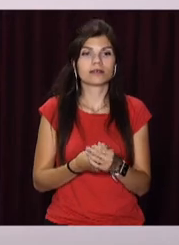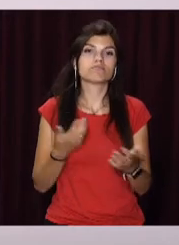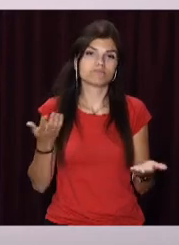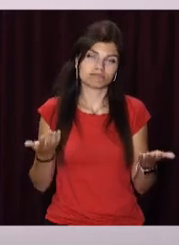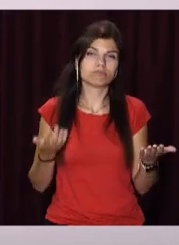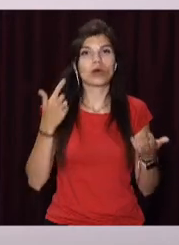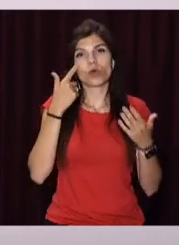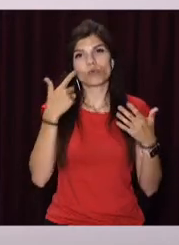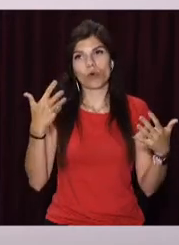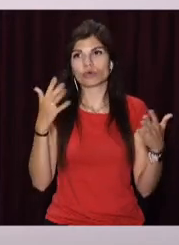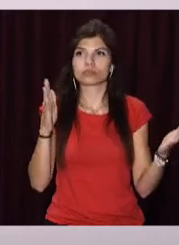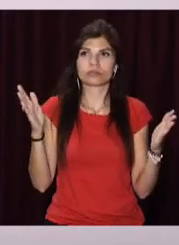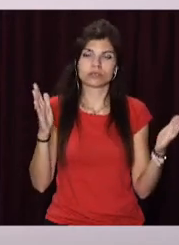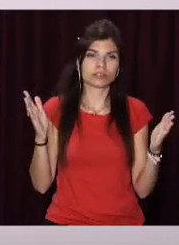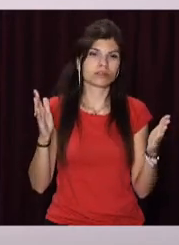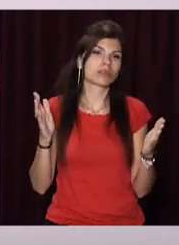переважна більшість, десь там